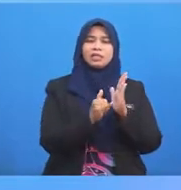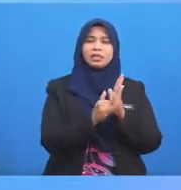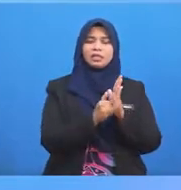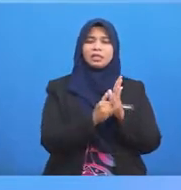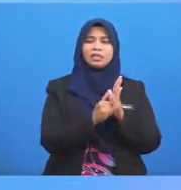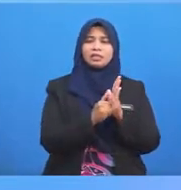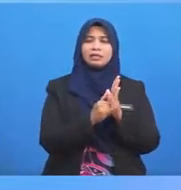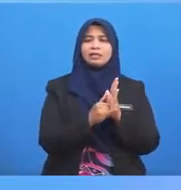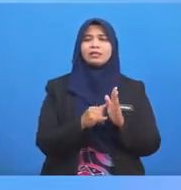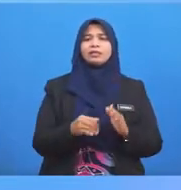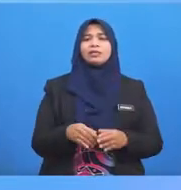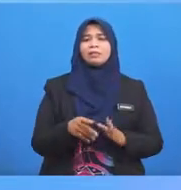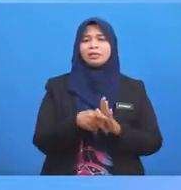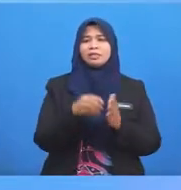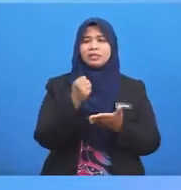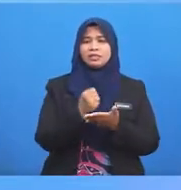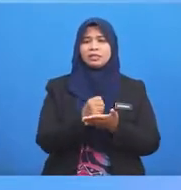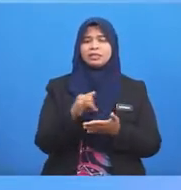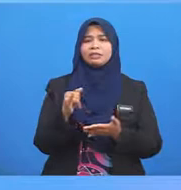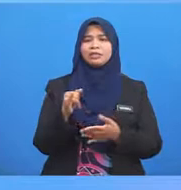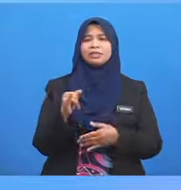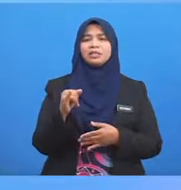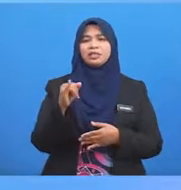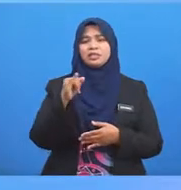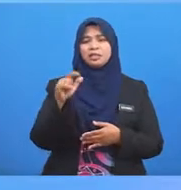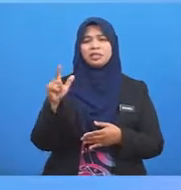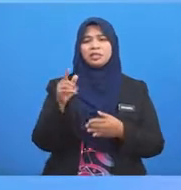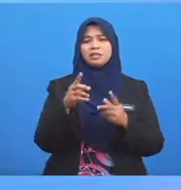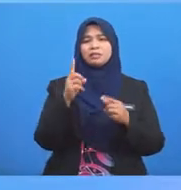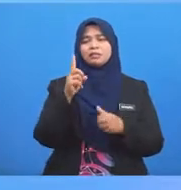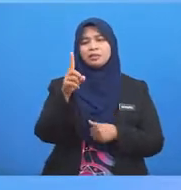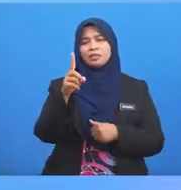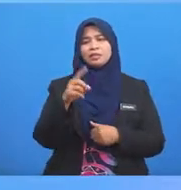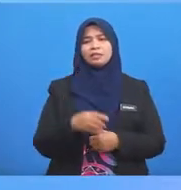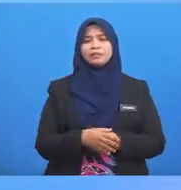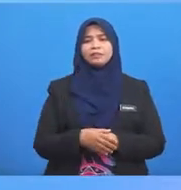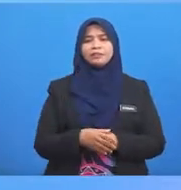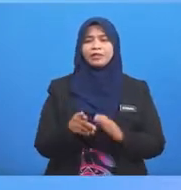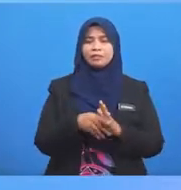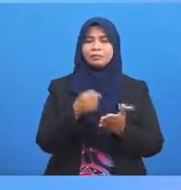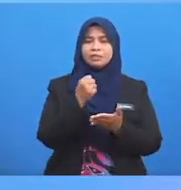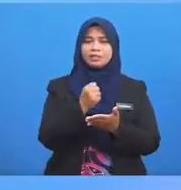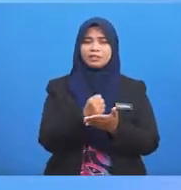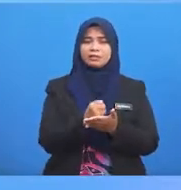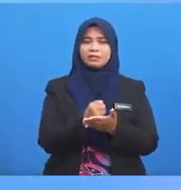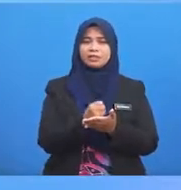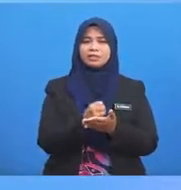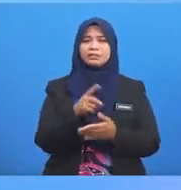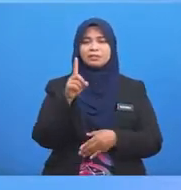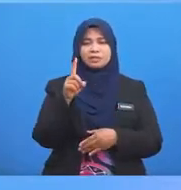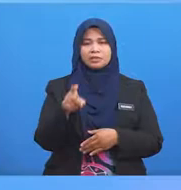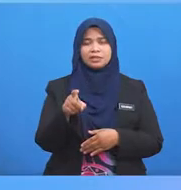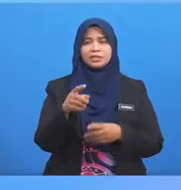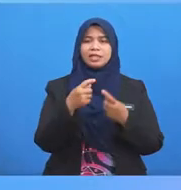iaitu penjamin, ialah pertama, penjamin atau Encik Ali tadi